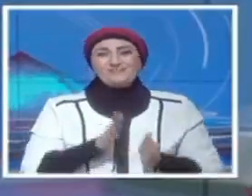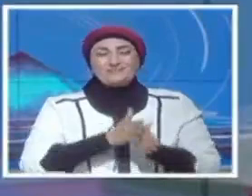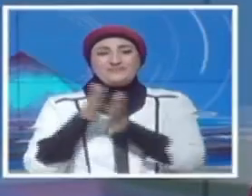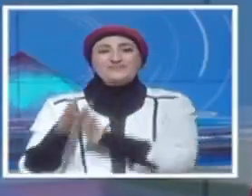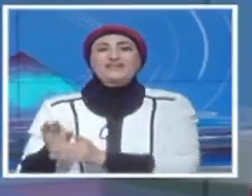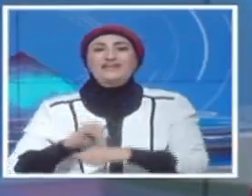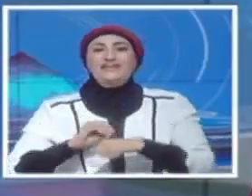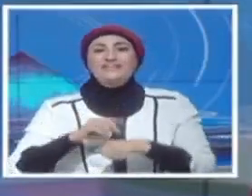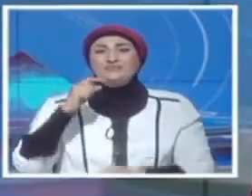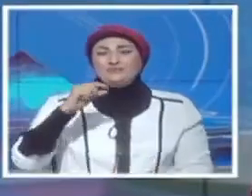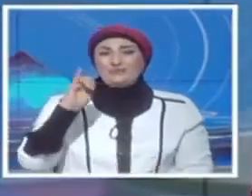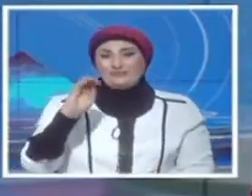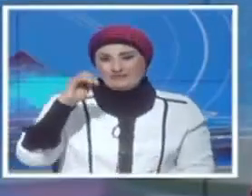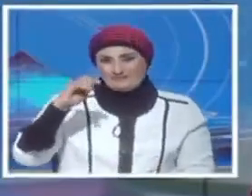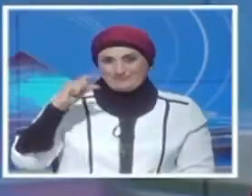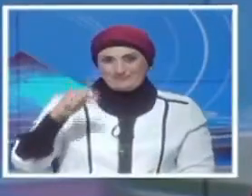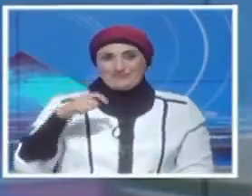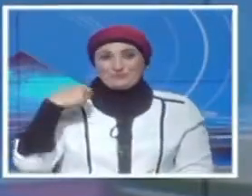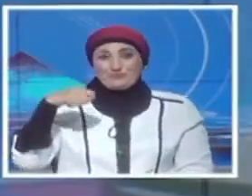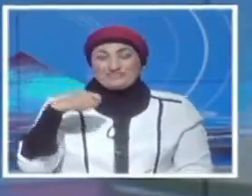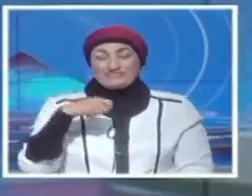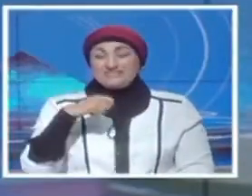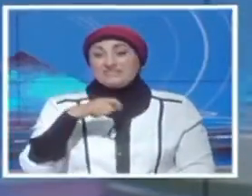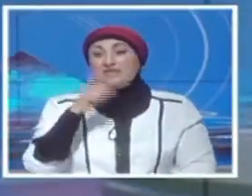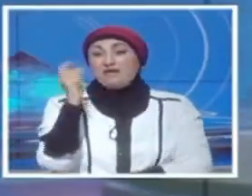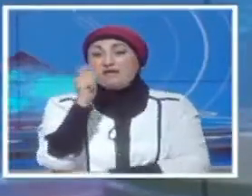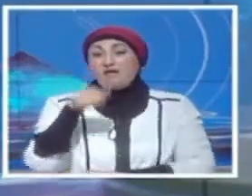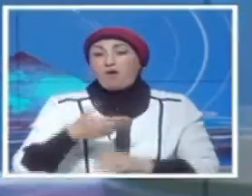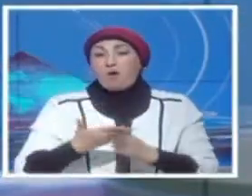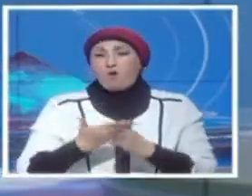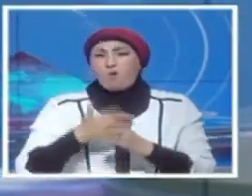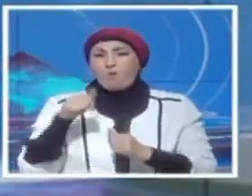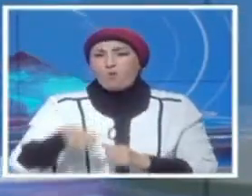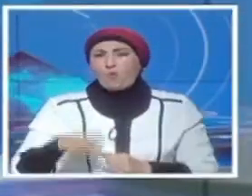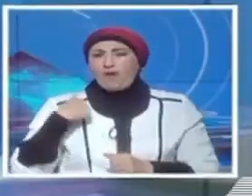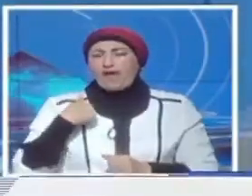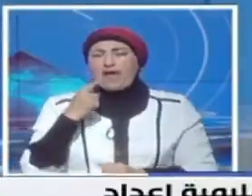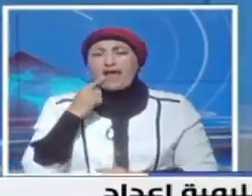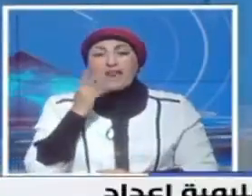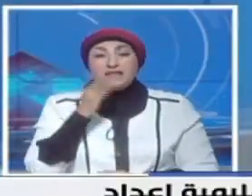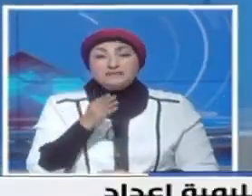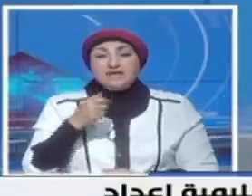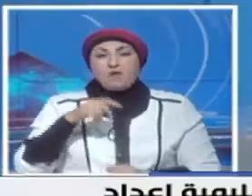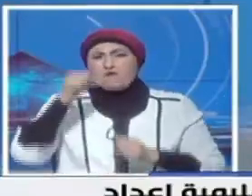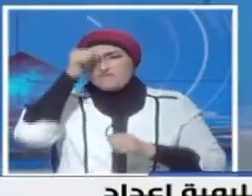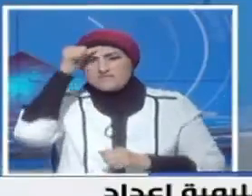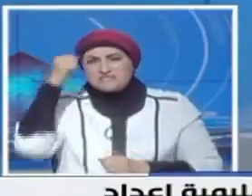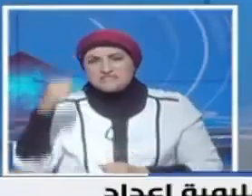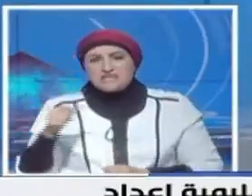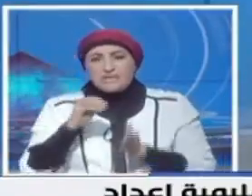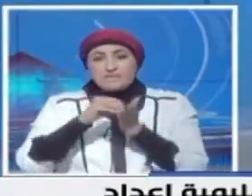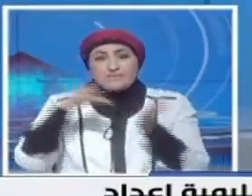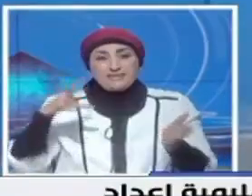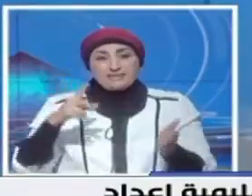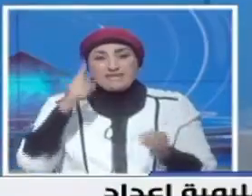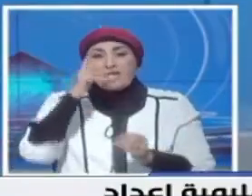أكد الدكتور محمد مختار جمعة وزير الأوقاف على إعداد الخطة الدعوية الصيفية الجديدة وفي